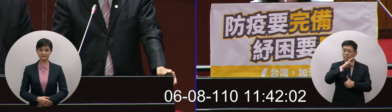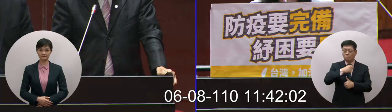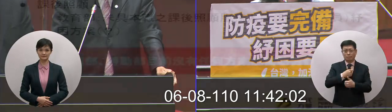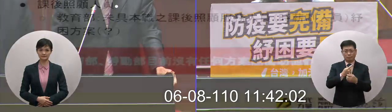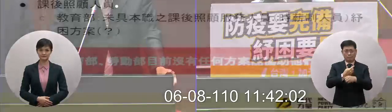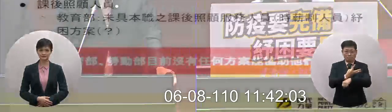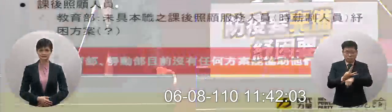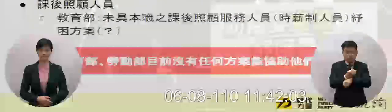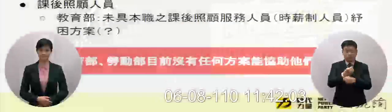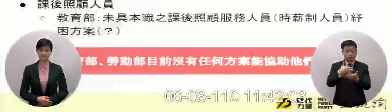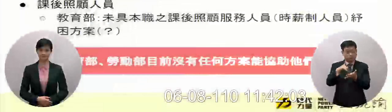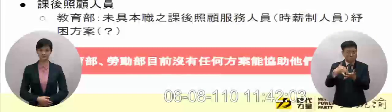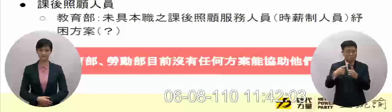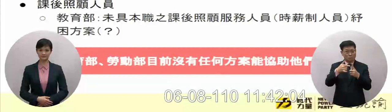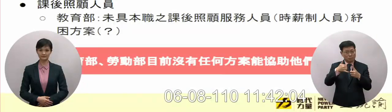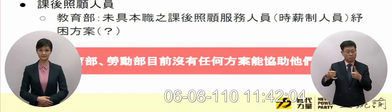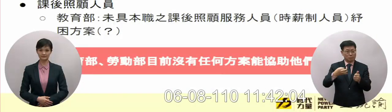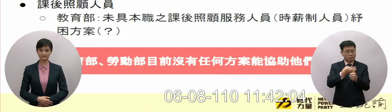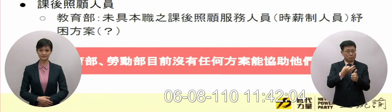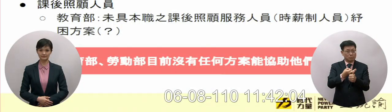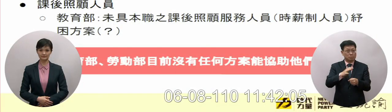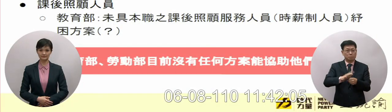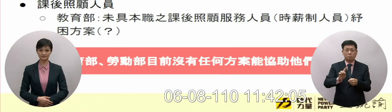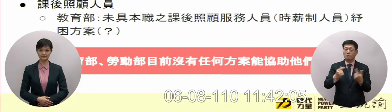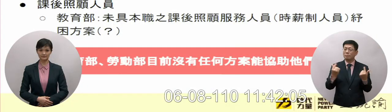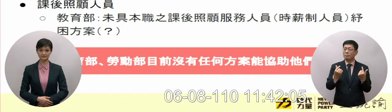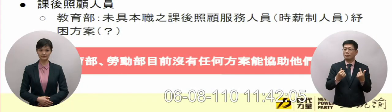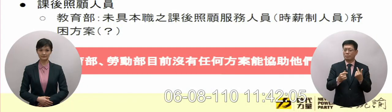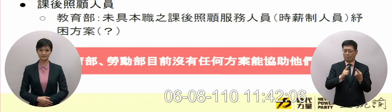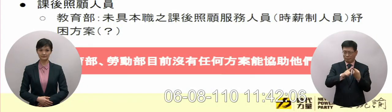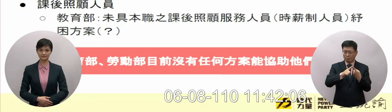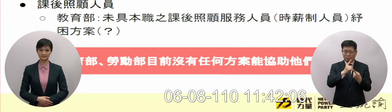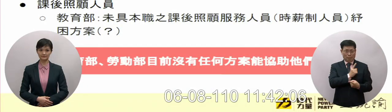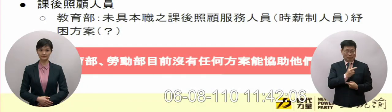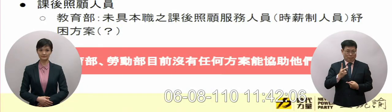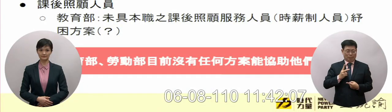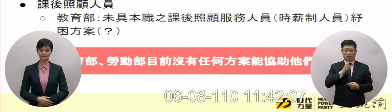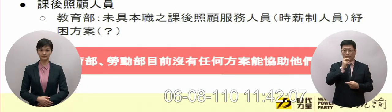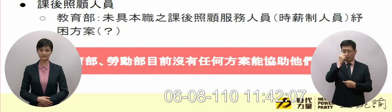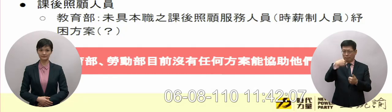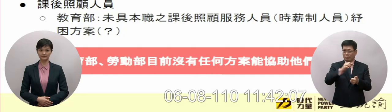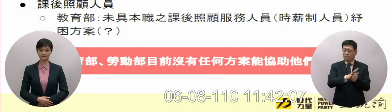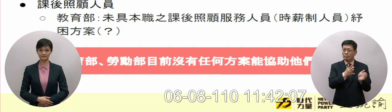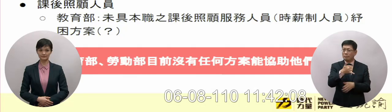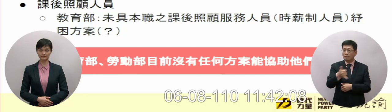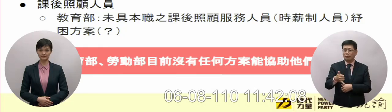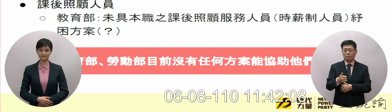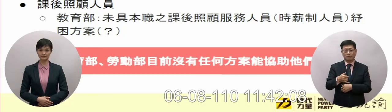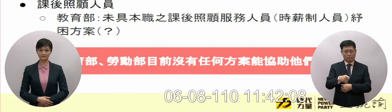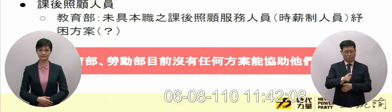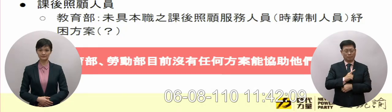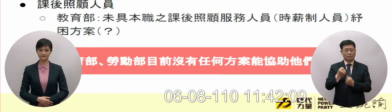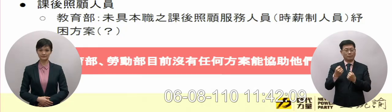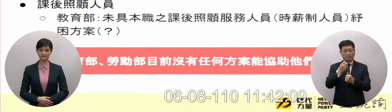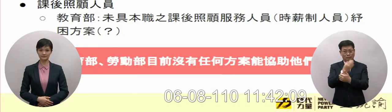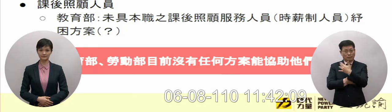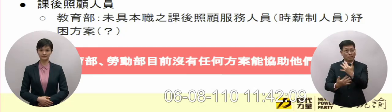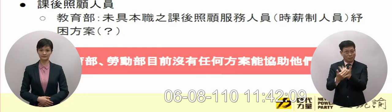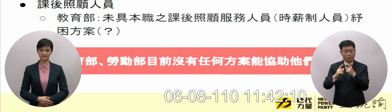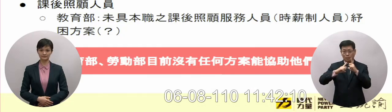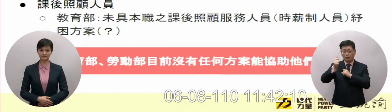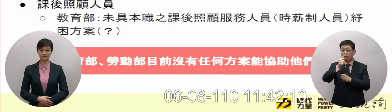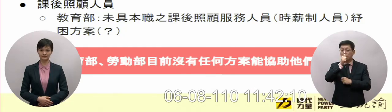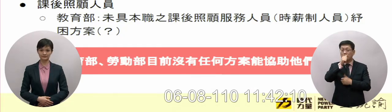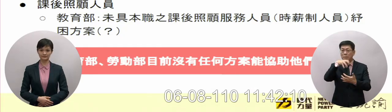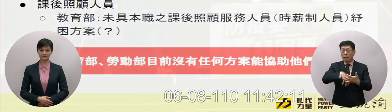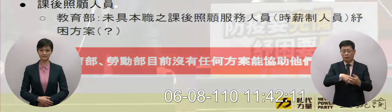生计冲击下该怎么来做补助。这部分我们举两个例子，第一个是兼任终点的这个特教助理员，因为特教生的部分在停课之后其实都回到家